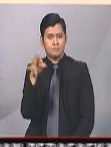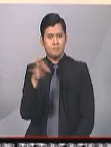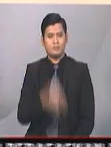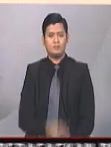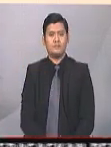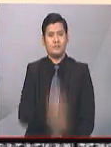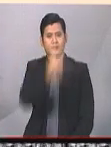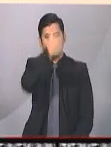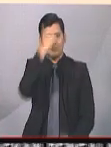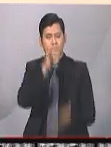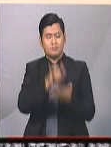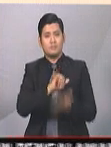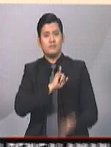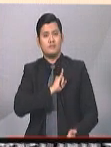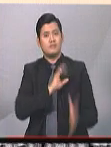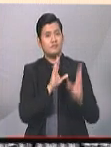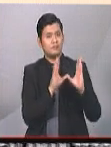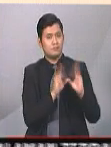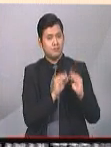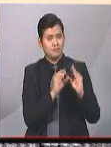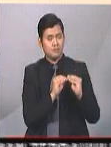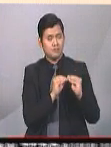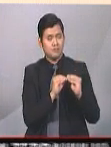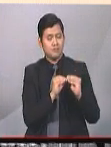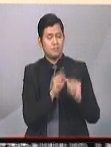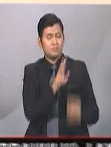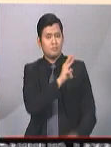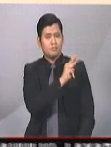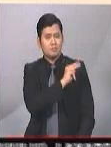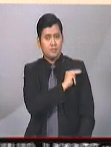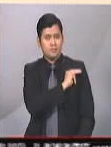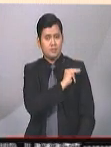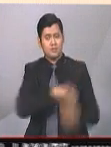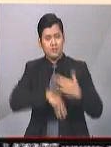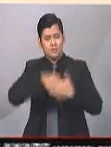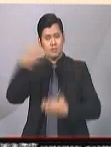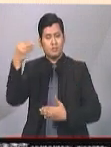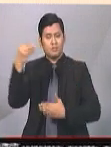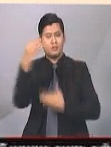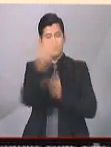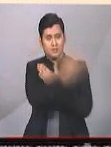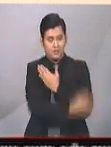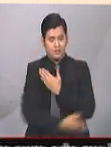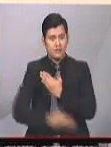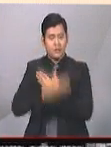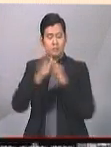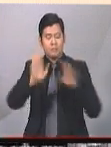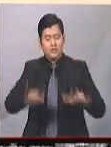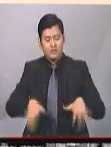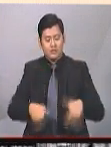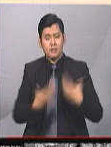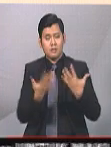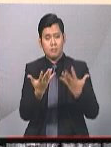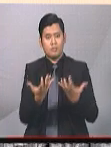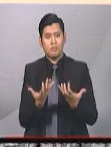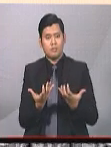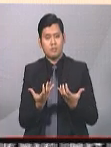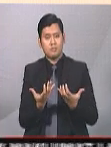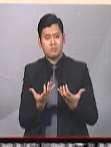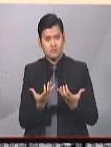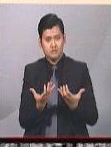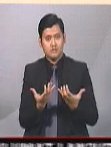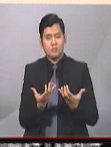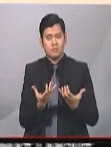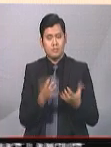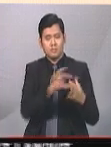Dan sebab itu saya bincang dengan Tun Syamuddin macam mana kita boleh berunding dengan negara-negara yang saya sebutkan tadi. Malaysia terlibat dalam contohnya